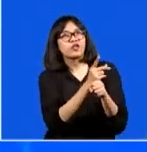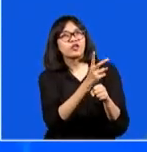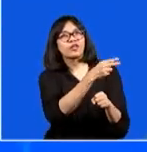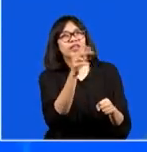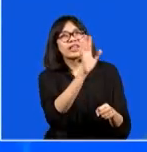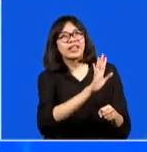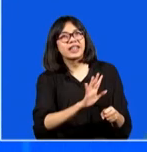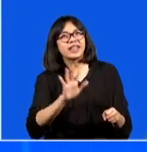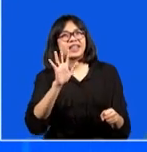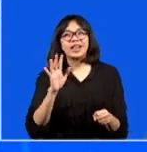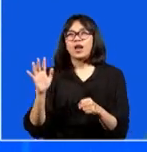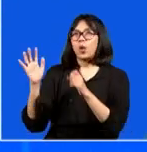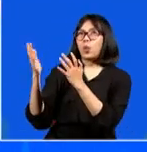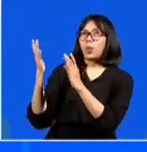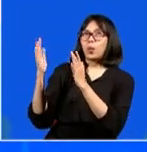ini